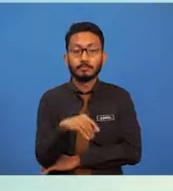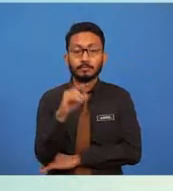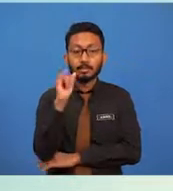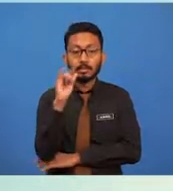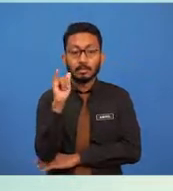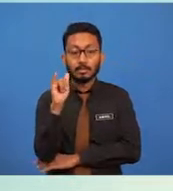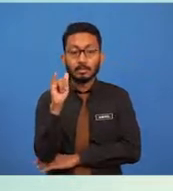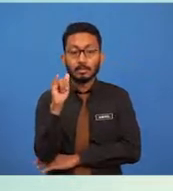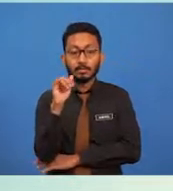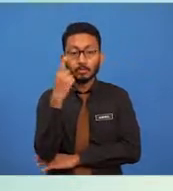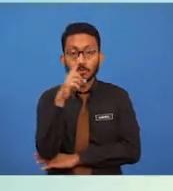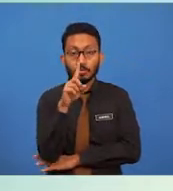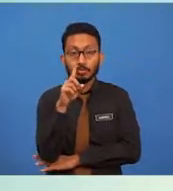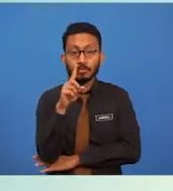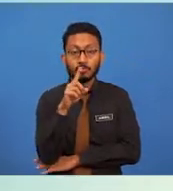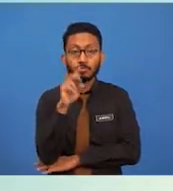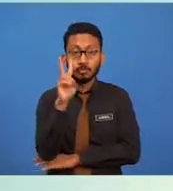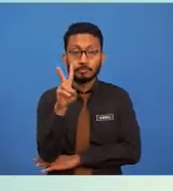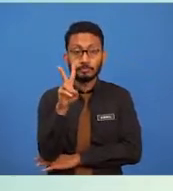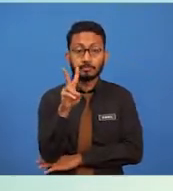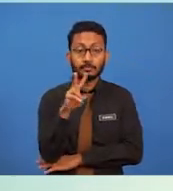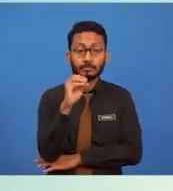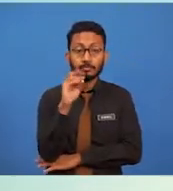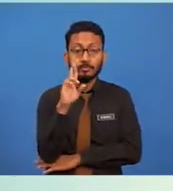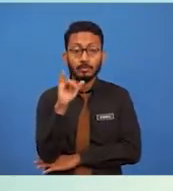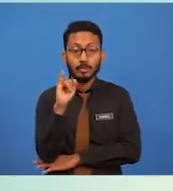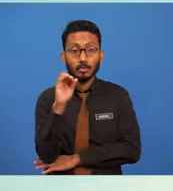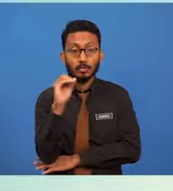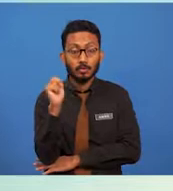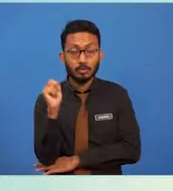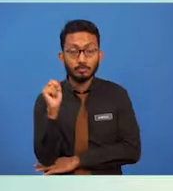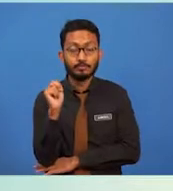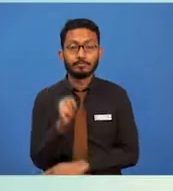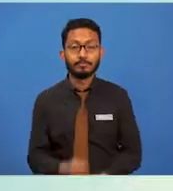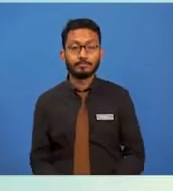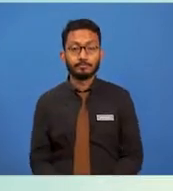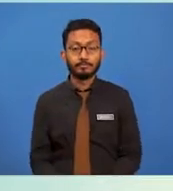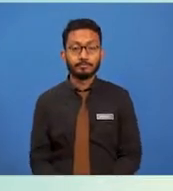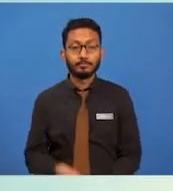hidrogen. Triprotik untuk tiga ion hidrogen.